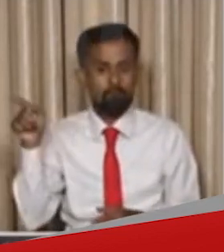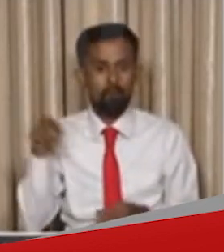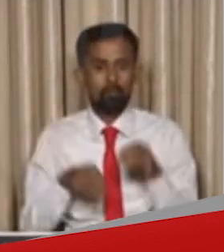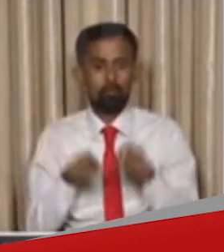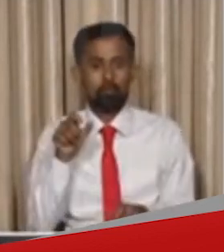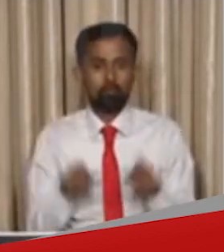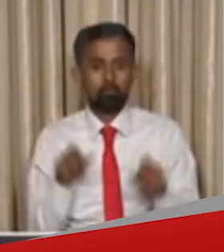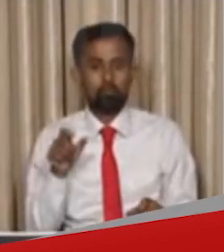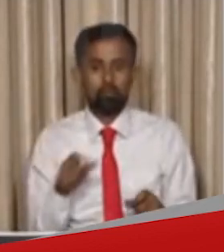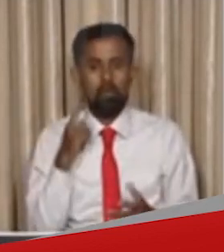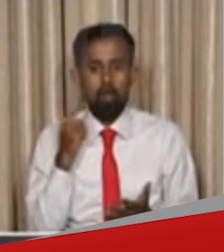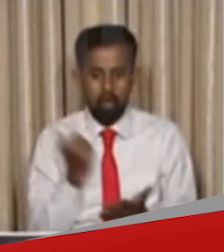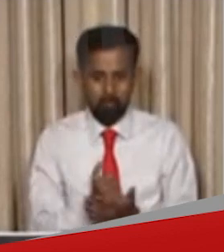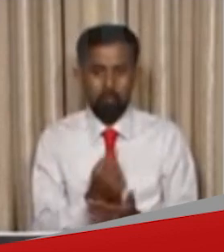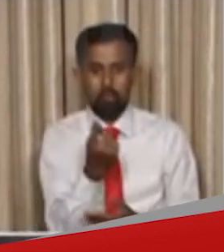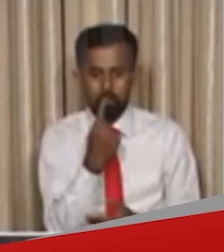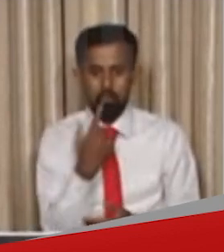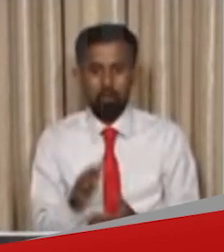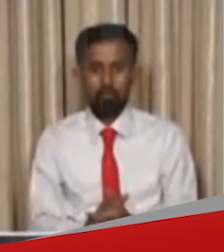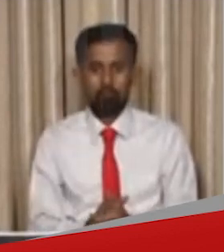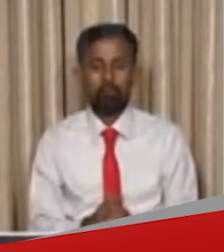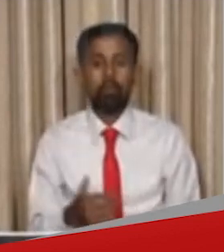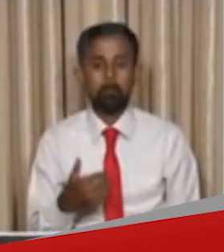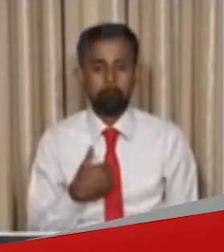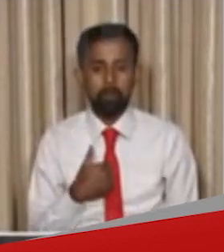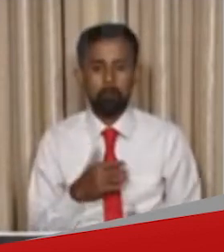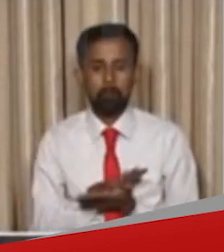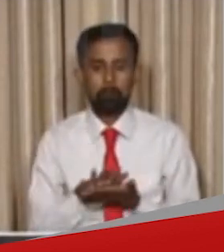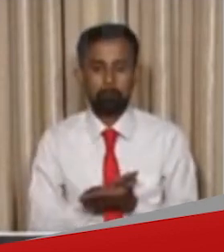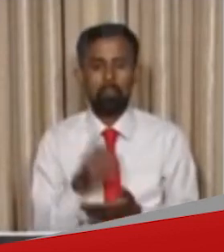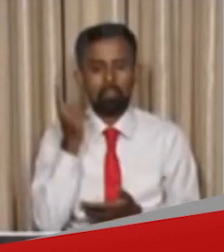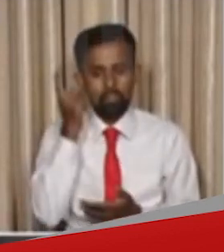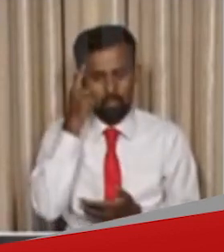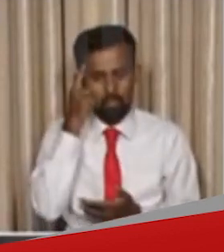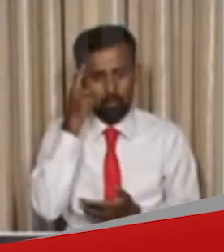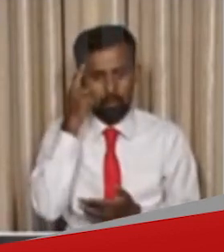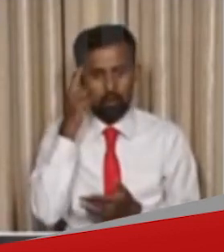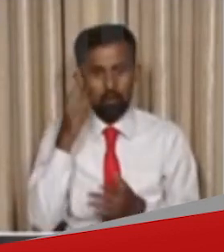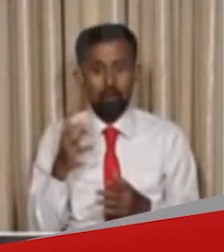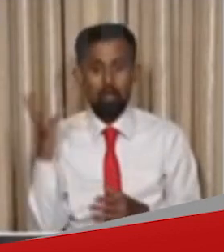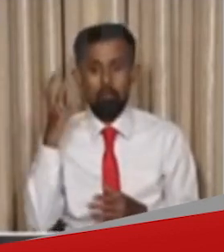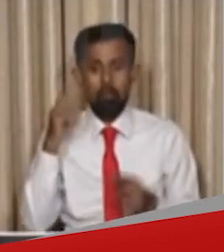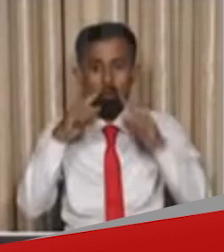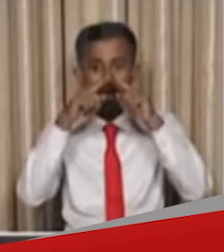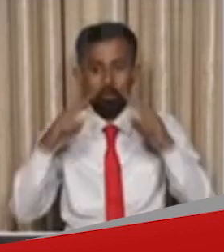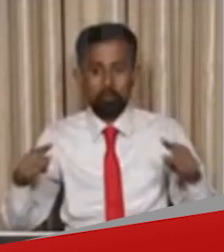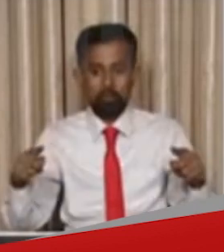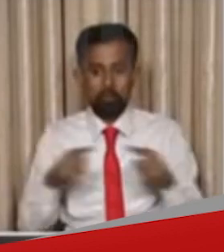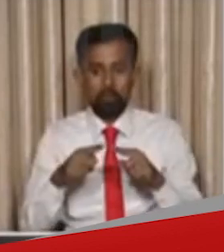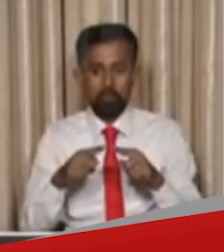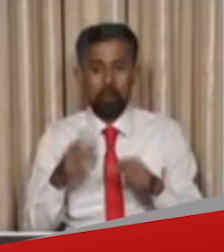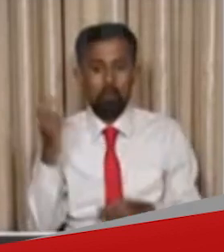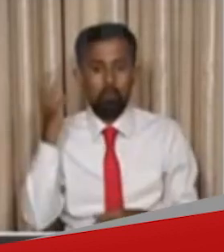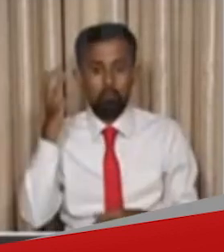අද පත් වෙලා තියෙන අමාරුව ගැන කතා කළා. මම පැහැදිලිවම දන්න දෙයක් තමයි පොල්ත්‍රිකෝණේ ඉන්න මන්ත්‍රීවරයෙක් හැටියට